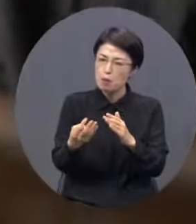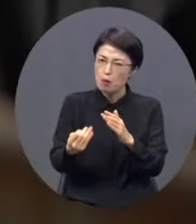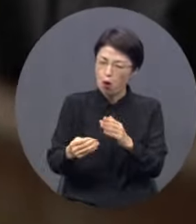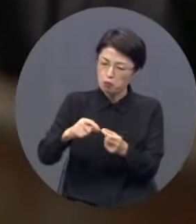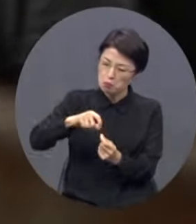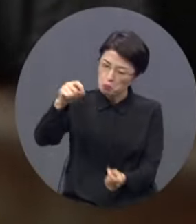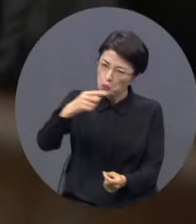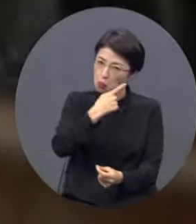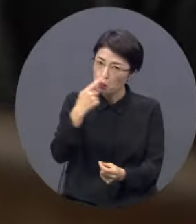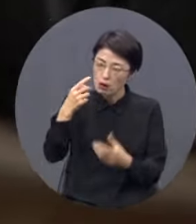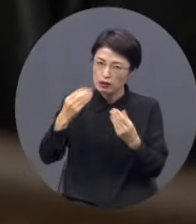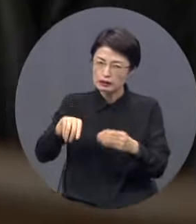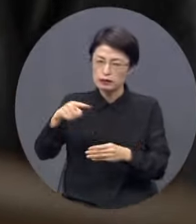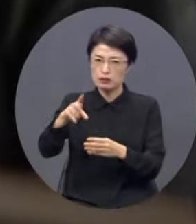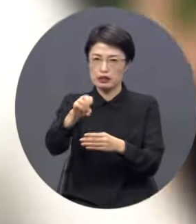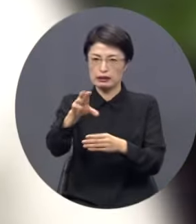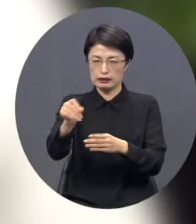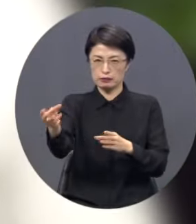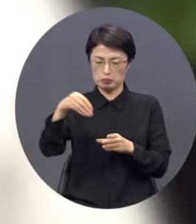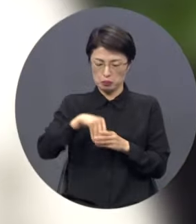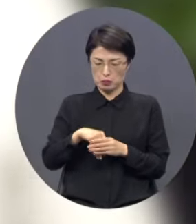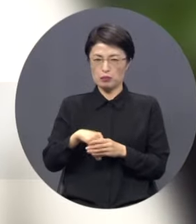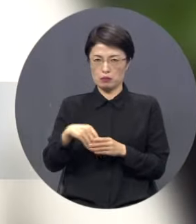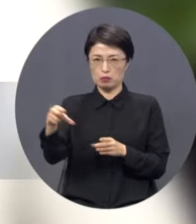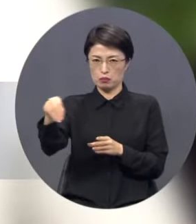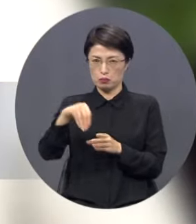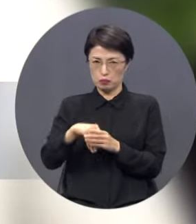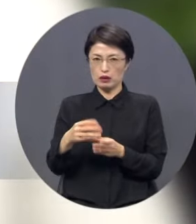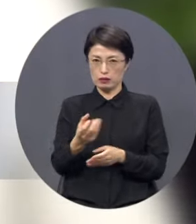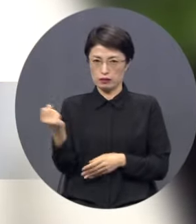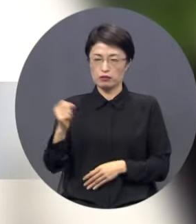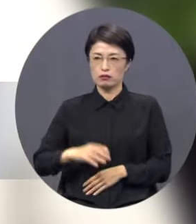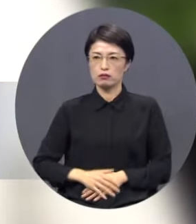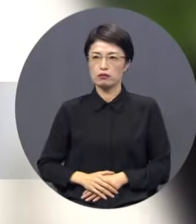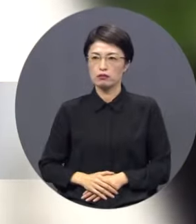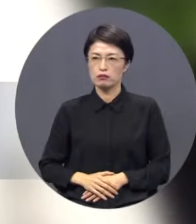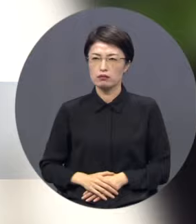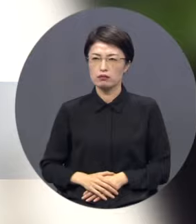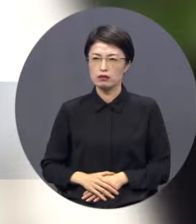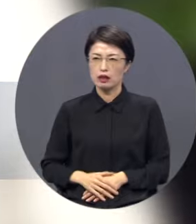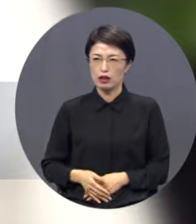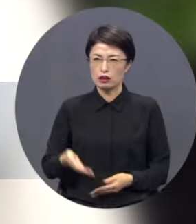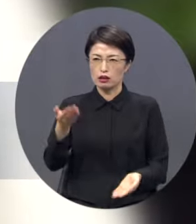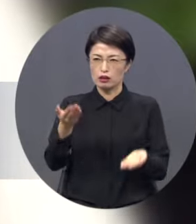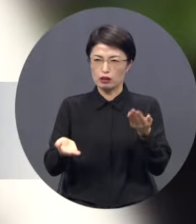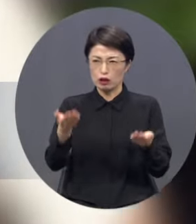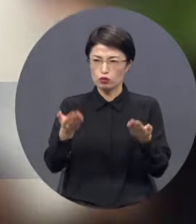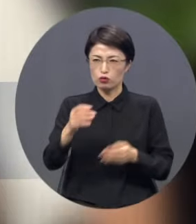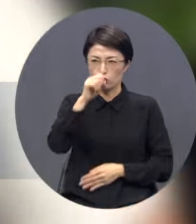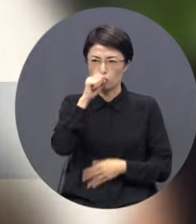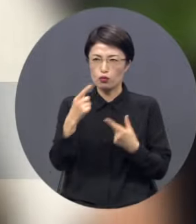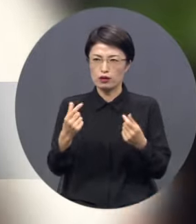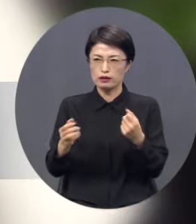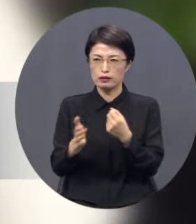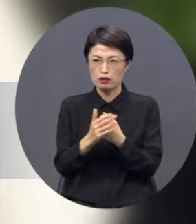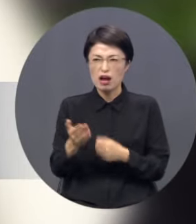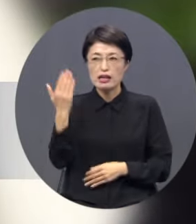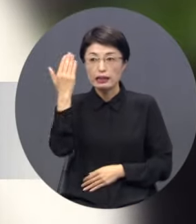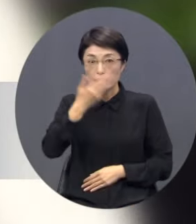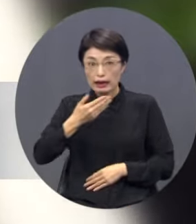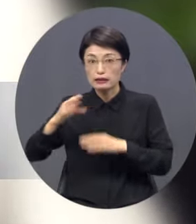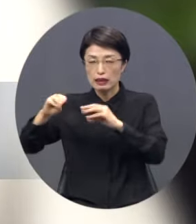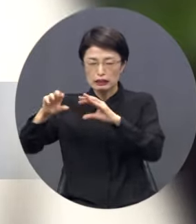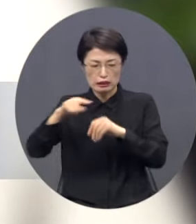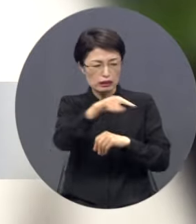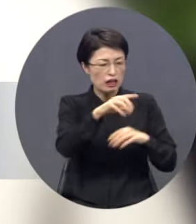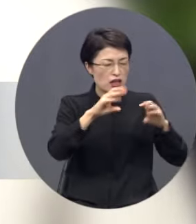담습니다. 대체적으로 마지막에 조금 깨끗해 보이는 흙하고 한번 비교해 보는 게 좋을 것 같아서 지금 저희가 여러 군데 떴는데 그 시로는